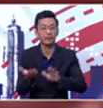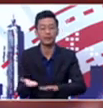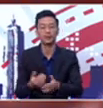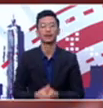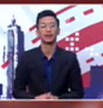diri